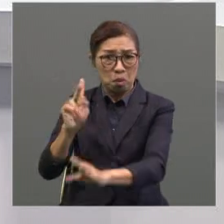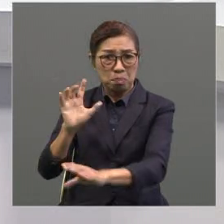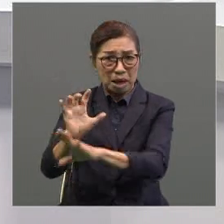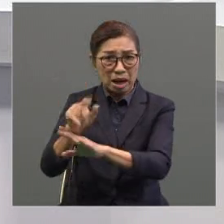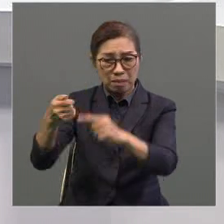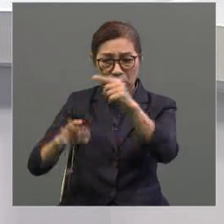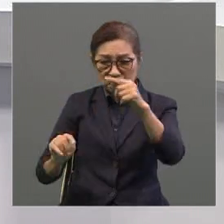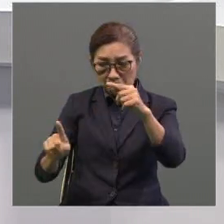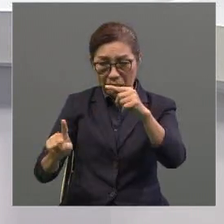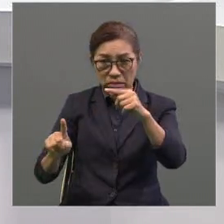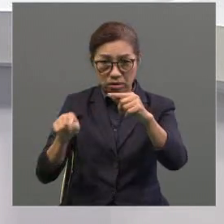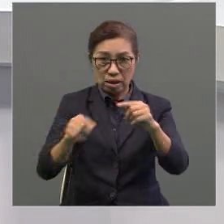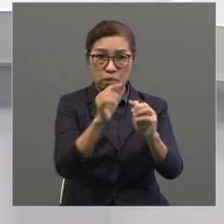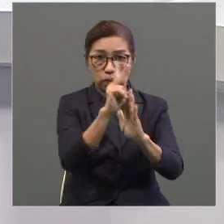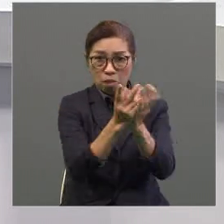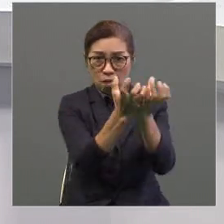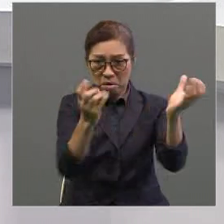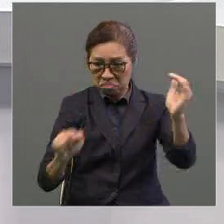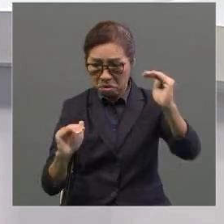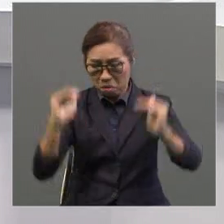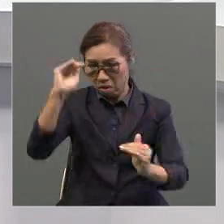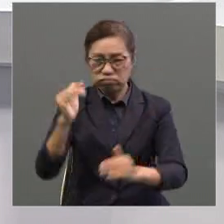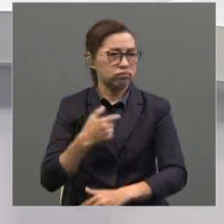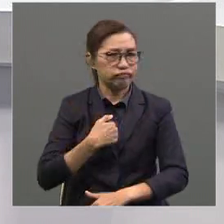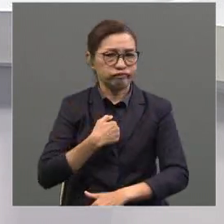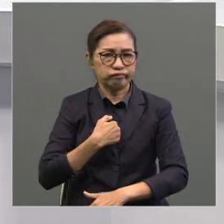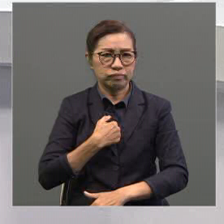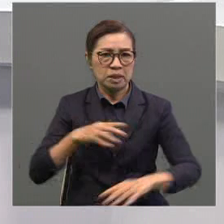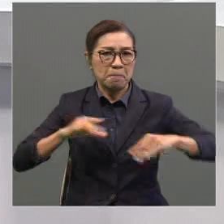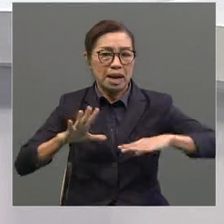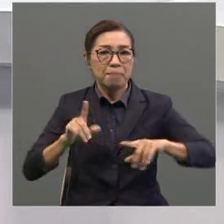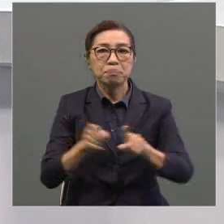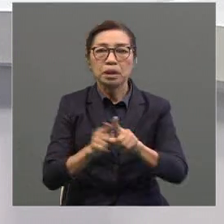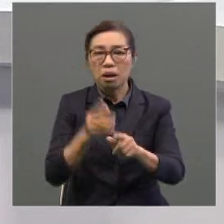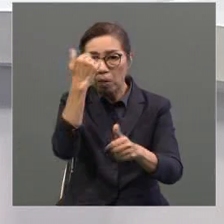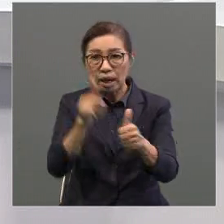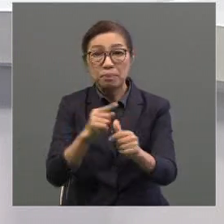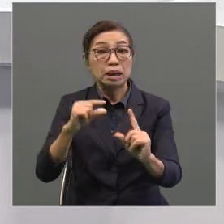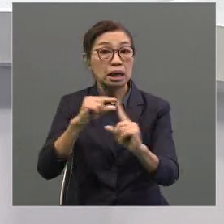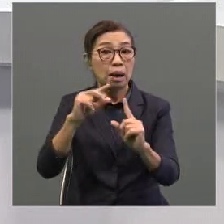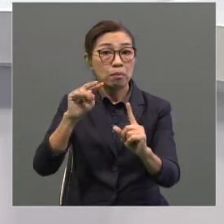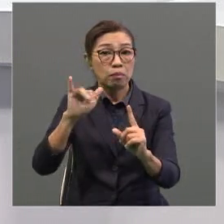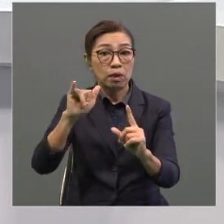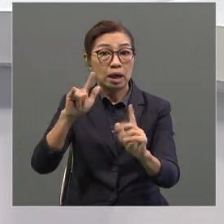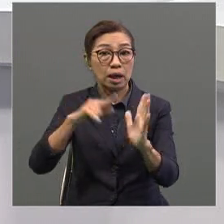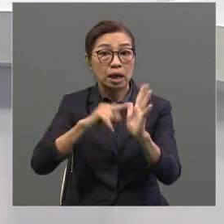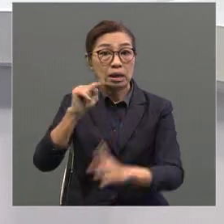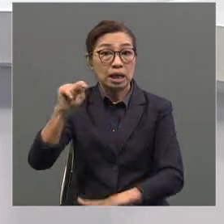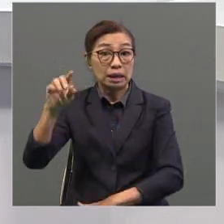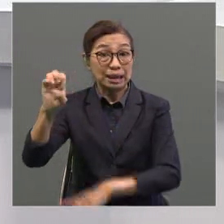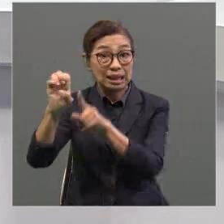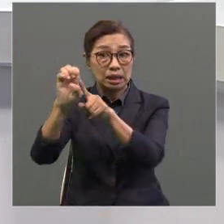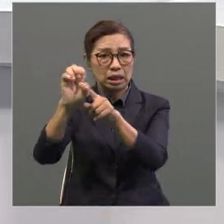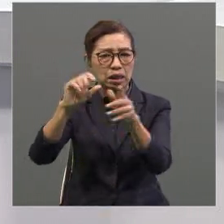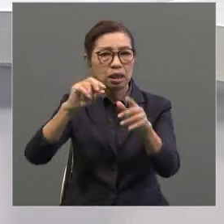เหนือรัฐธรรมนูญเขาพูดถึง 5ประเด็นสำคัญด้วยกันนะครับอาจารย์นิติศาสตร์บอกทั้งญัตติคำว่าญัตติเนี่ยเขาก็มีการให้เหตุผลว่า